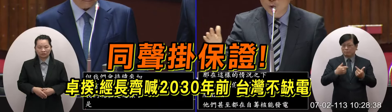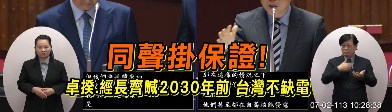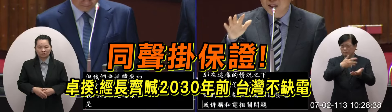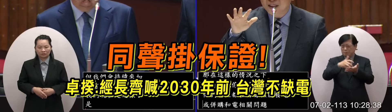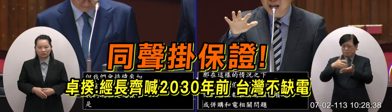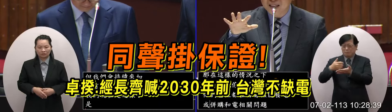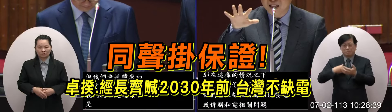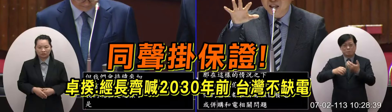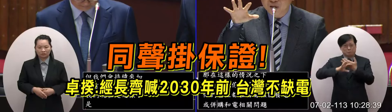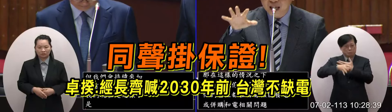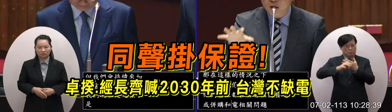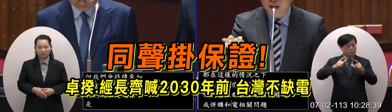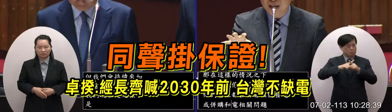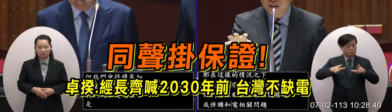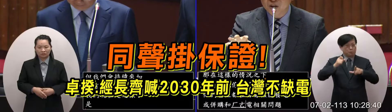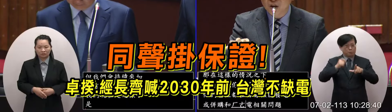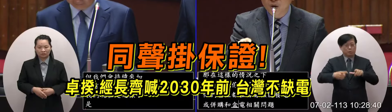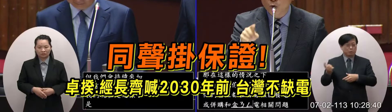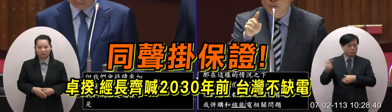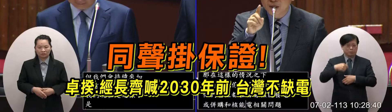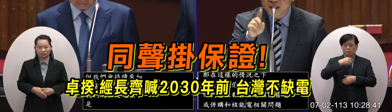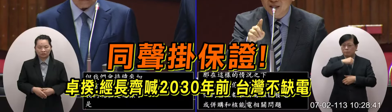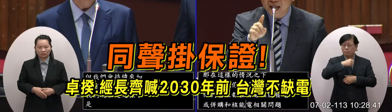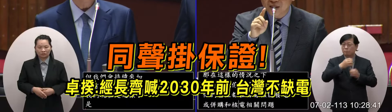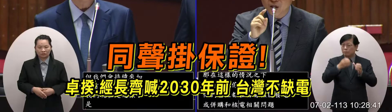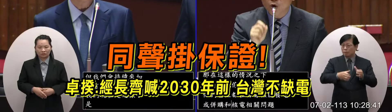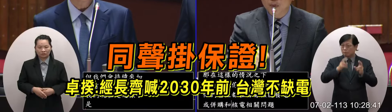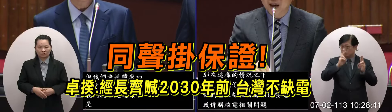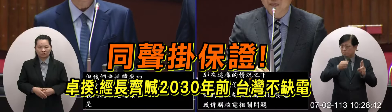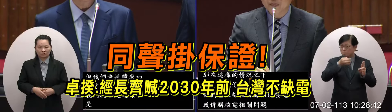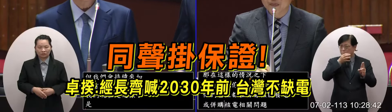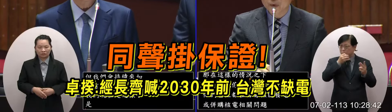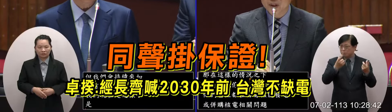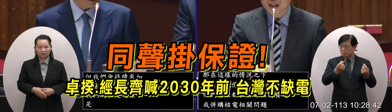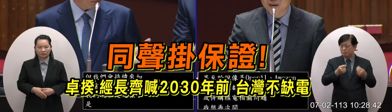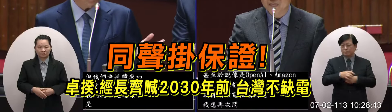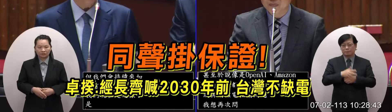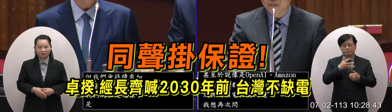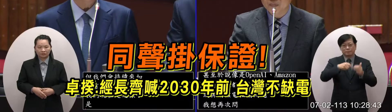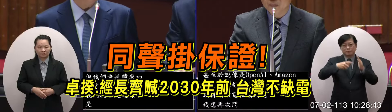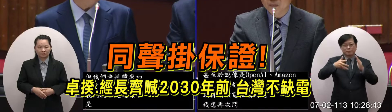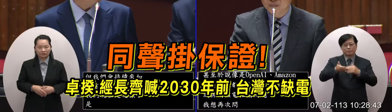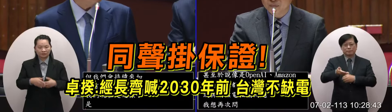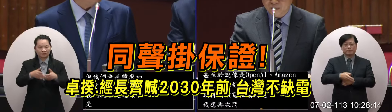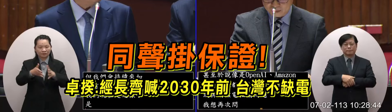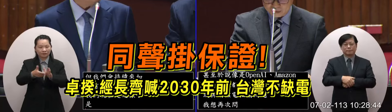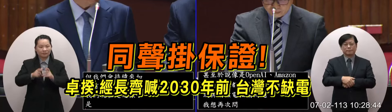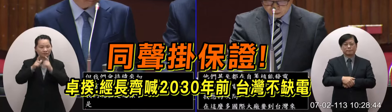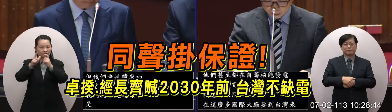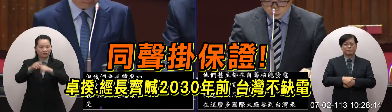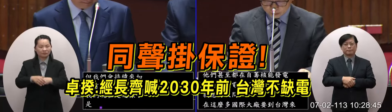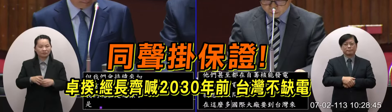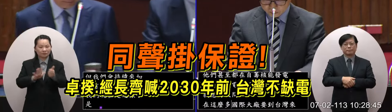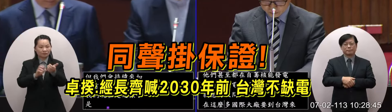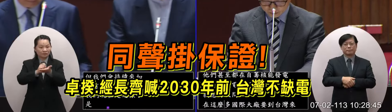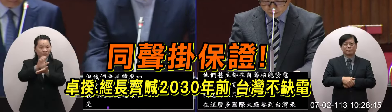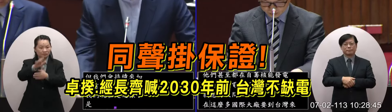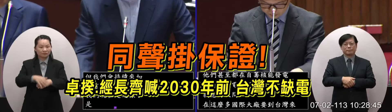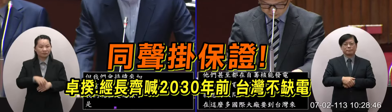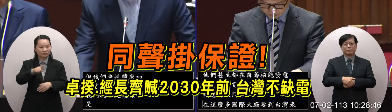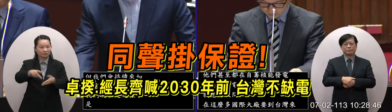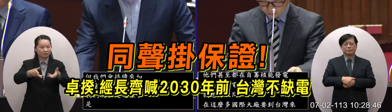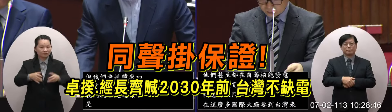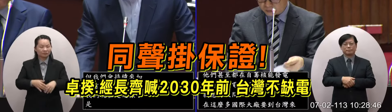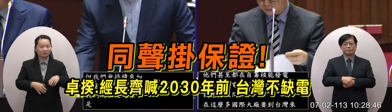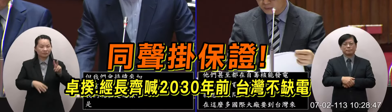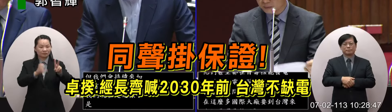多国际大厂要到台湾来的时候，我们电还是够吗？院长。 部长答复。 报告委员，我想就这一部